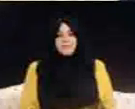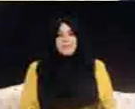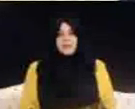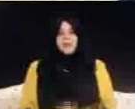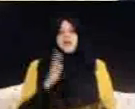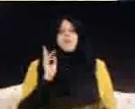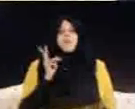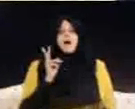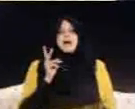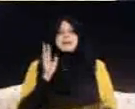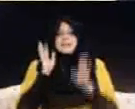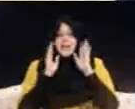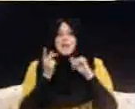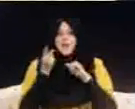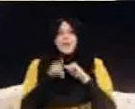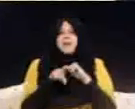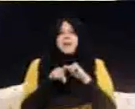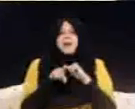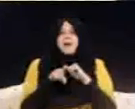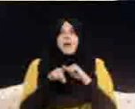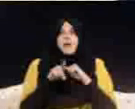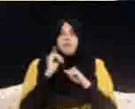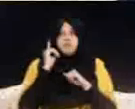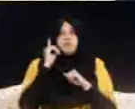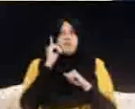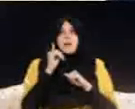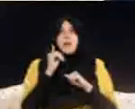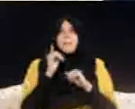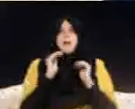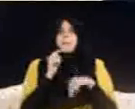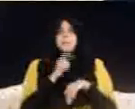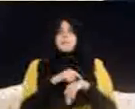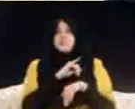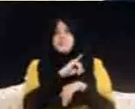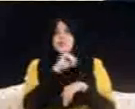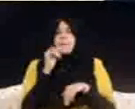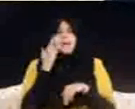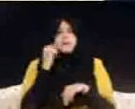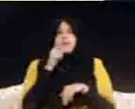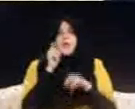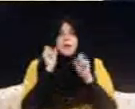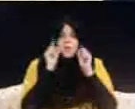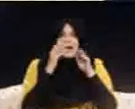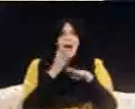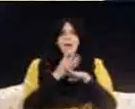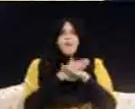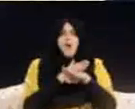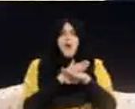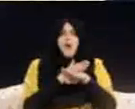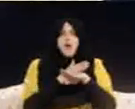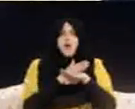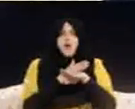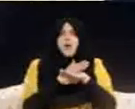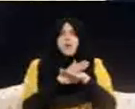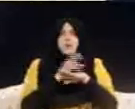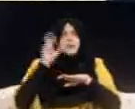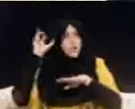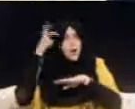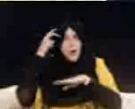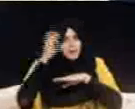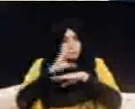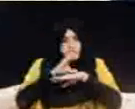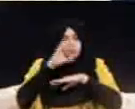تنتهي، وقتها يمتد إلى غاية. حتى الفقهاء يقول لك إذا كان استيقظت قبل الشروق بما يكفي مثلا